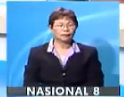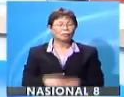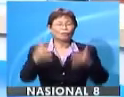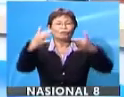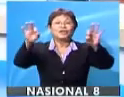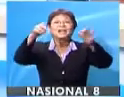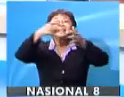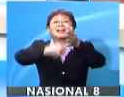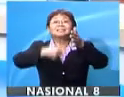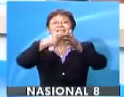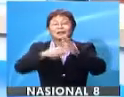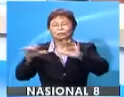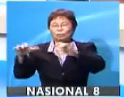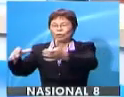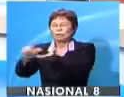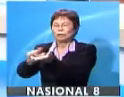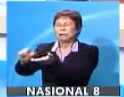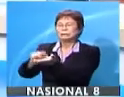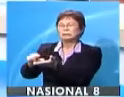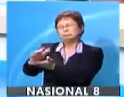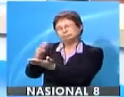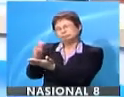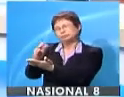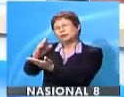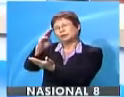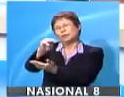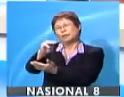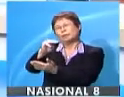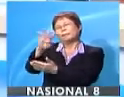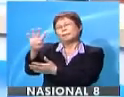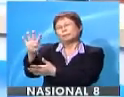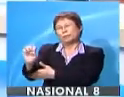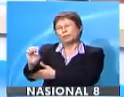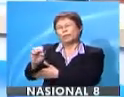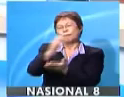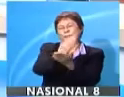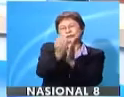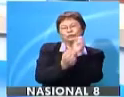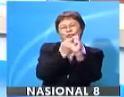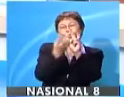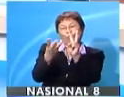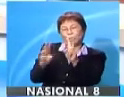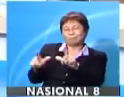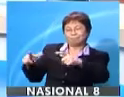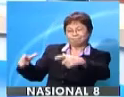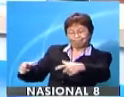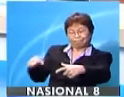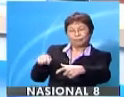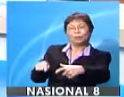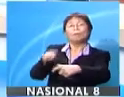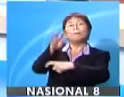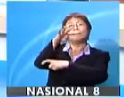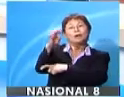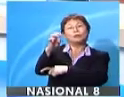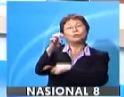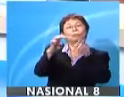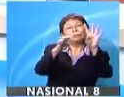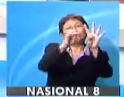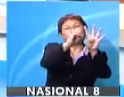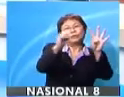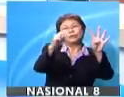Pelepasan cukai bagi golongan berpendapatan sederhana M40 di bawah bajet 2016 dijangka antara RM400